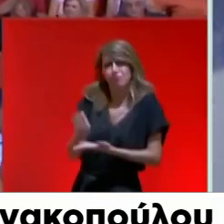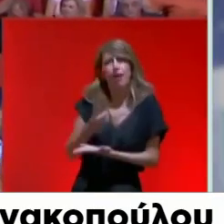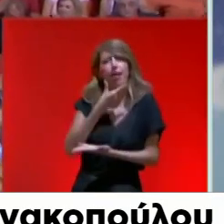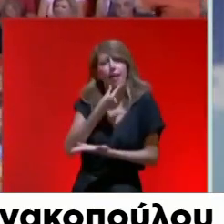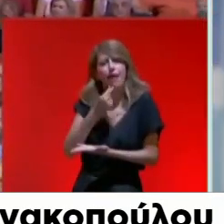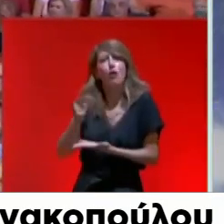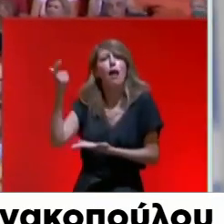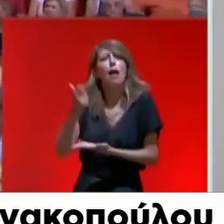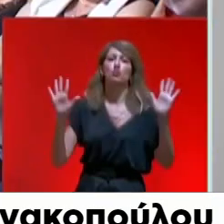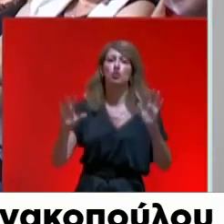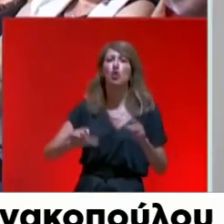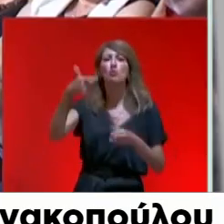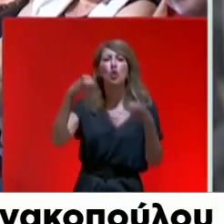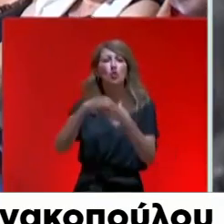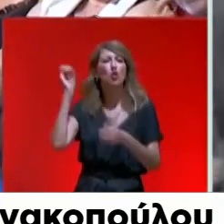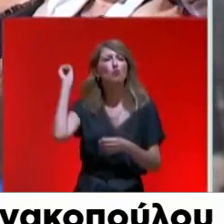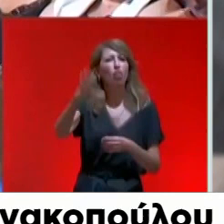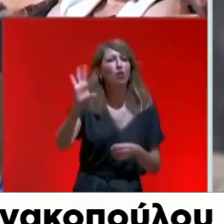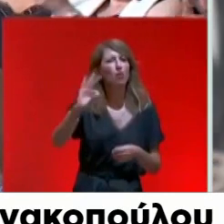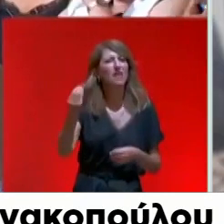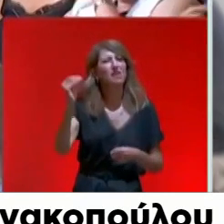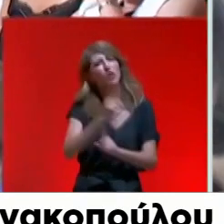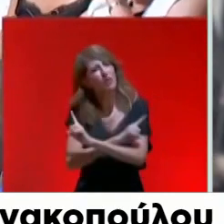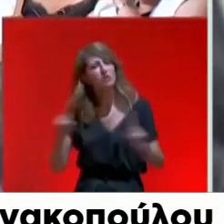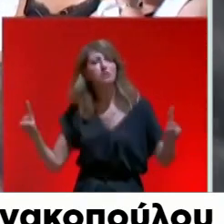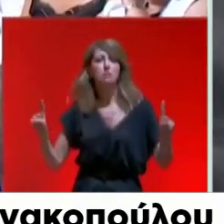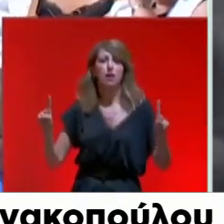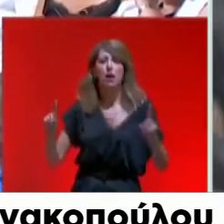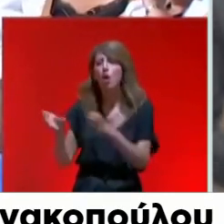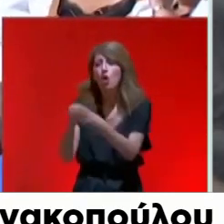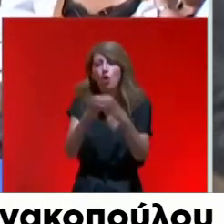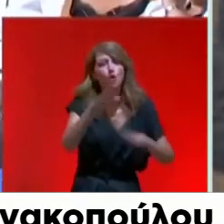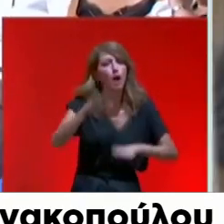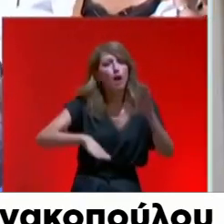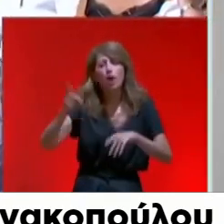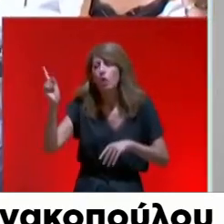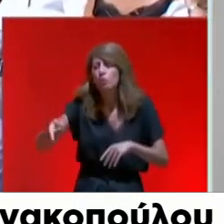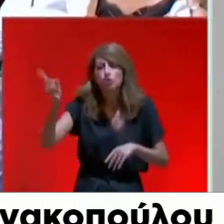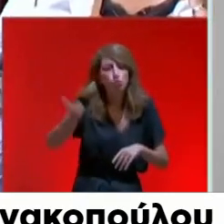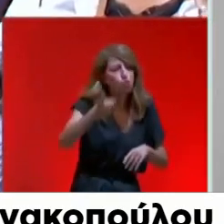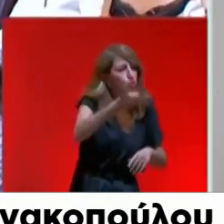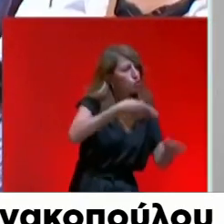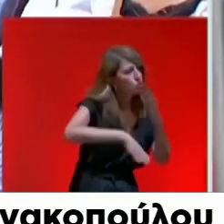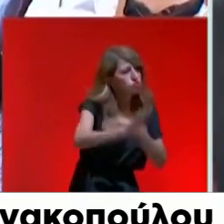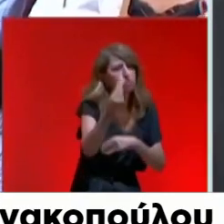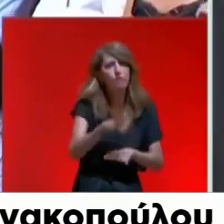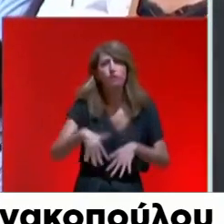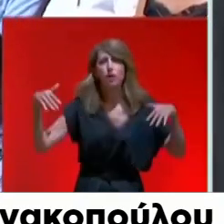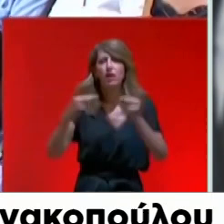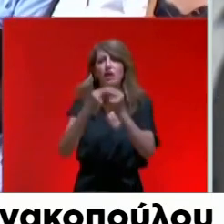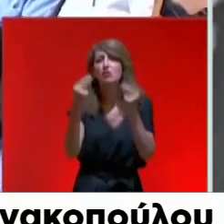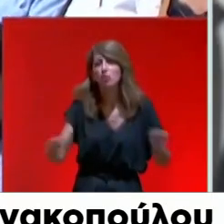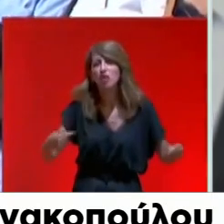απόφαση να παραμερίσει, όπως είπε ο ίδιος, και να θέσει μπροστά αυτή τη συλλογική διαδικασία. Αλλά σε κάθε